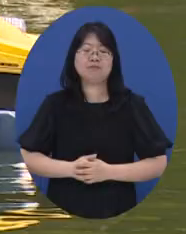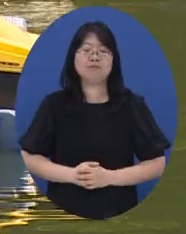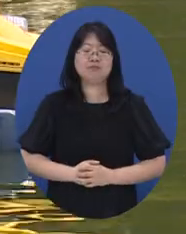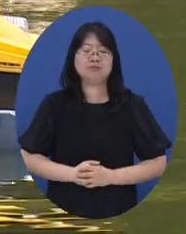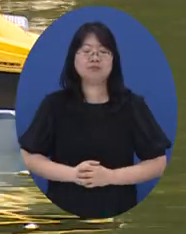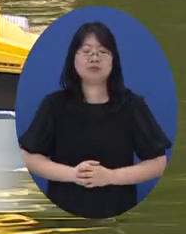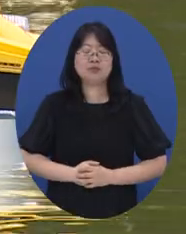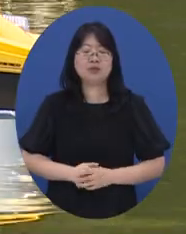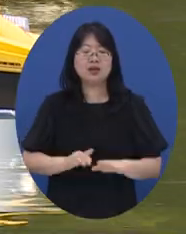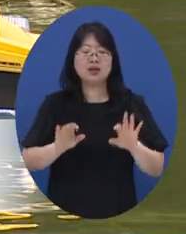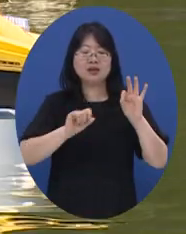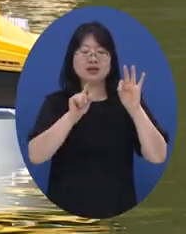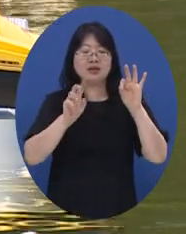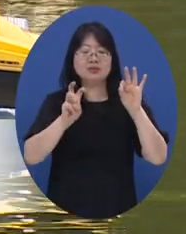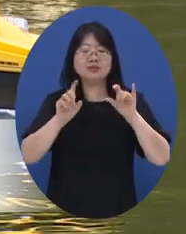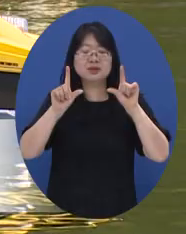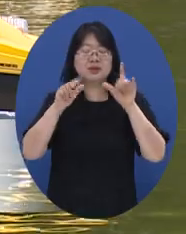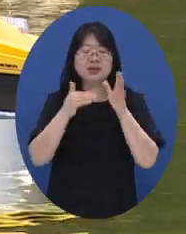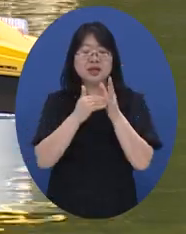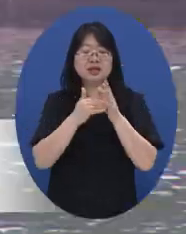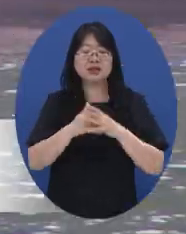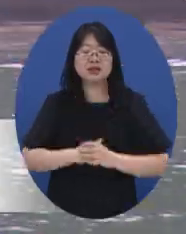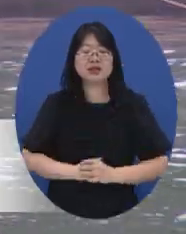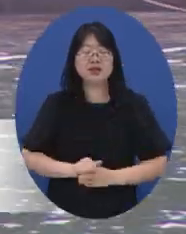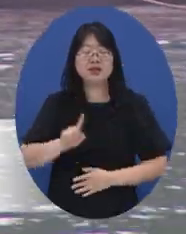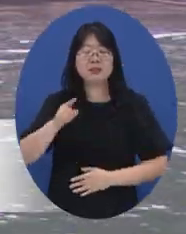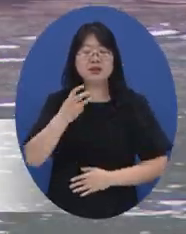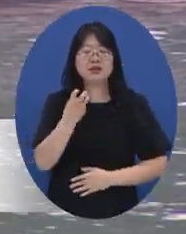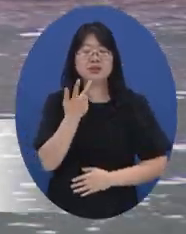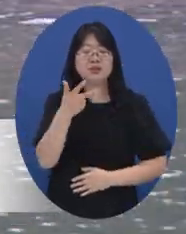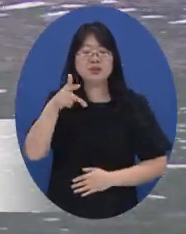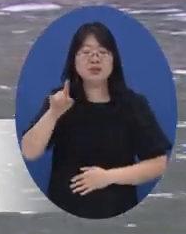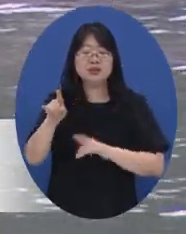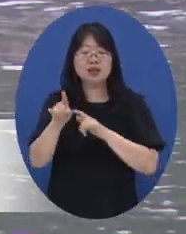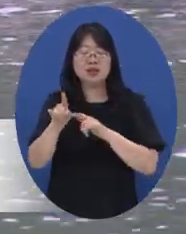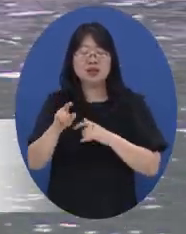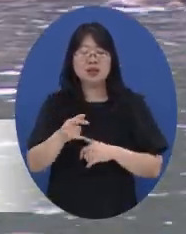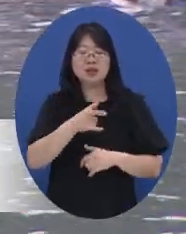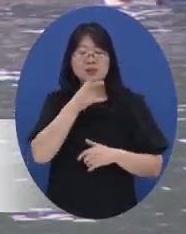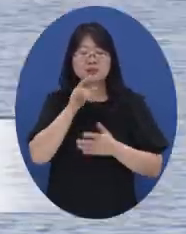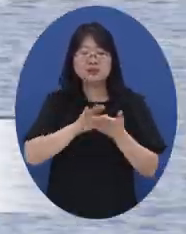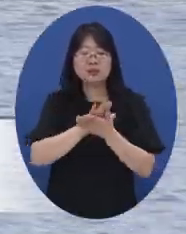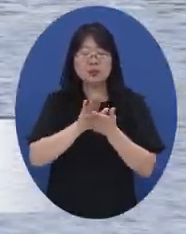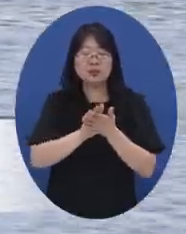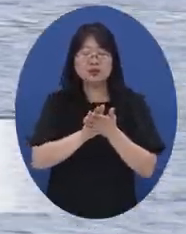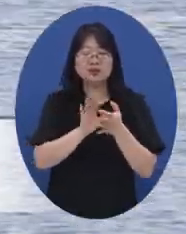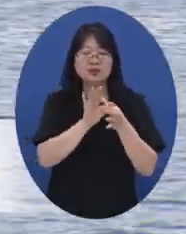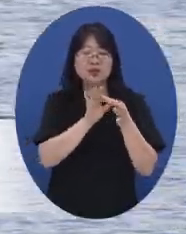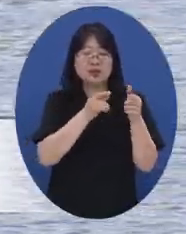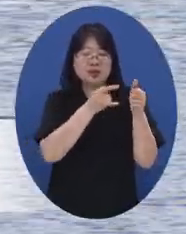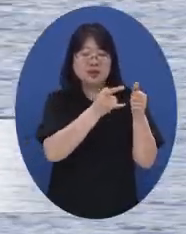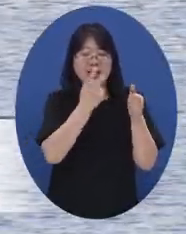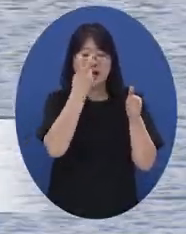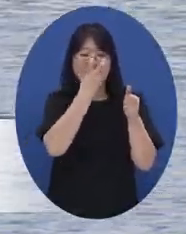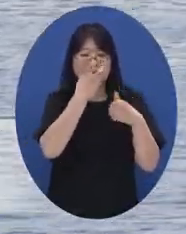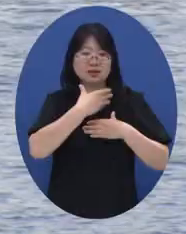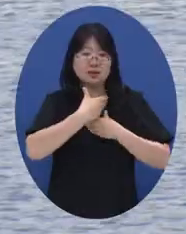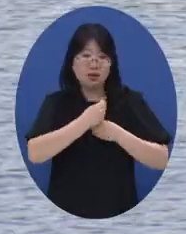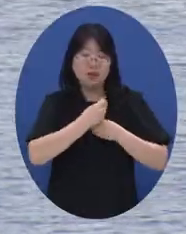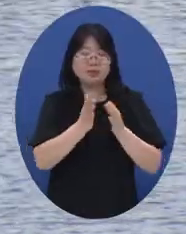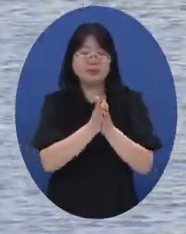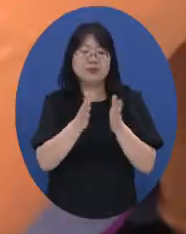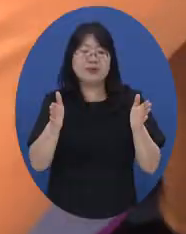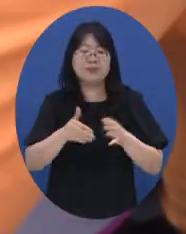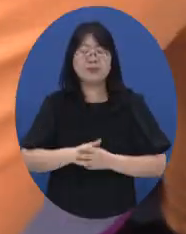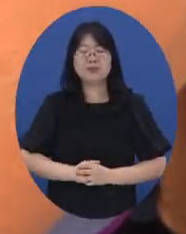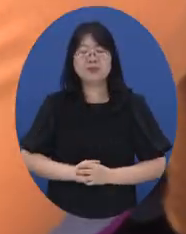좋겠고. 도는 오는 10월 30일까지 도내 137개 수상 레저 사업장을 대상으로 안전 점검에